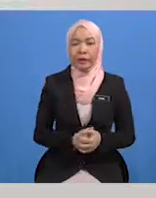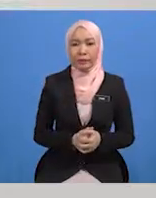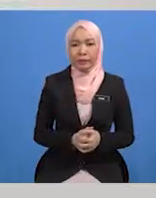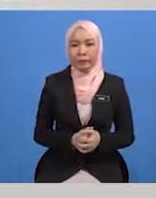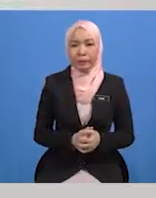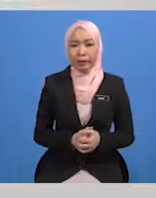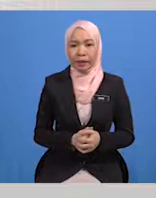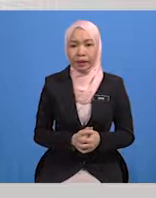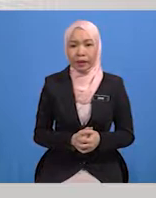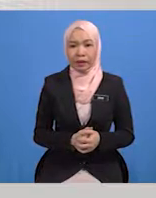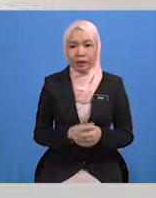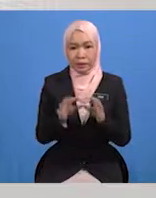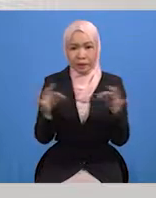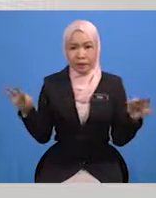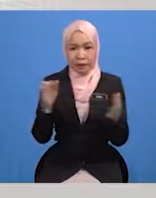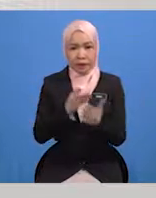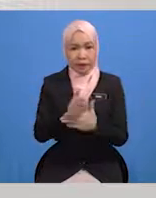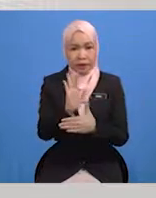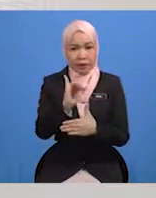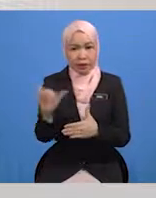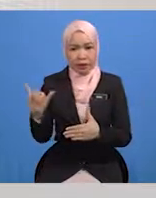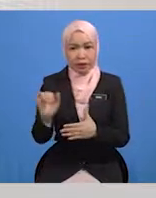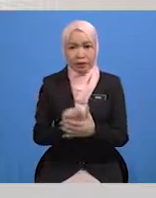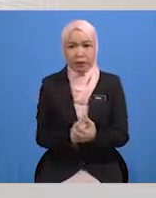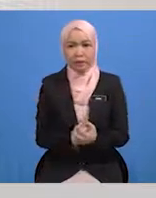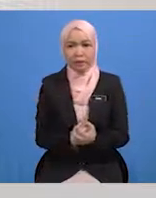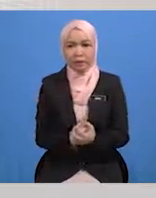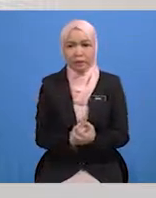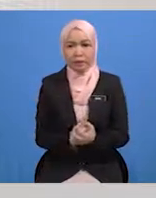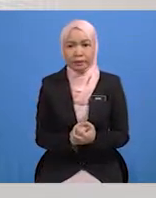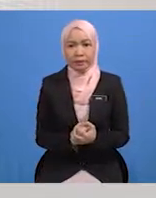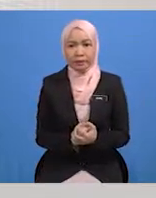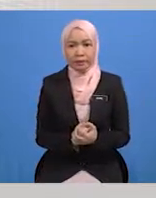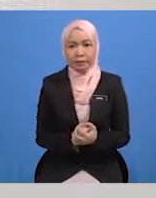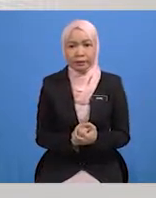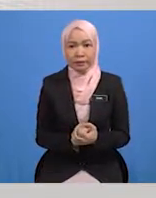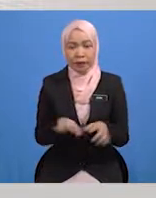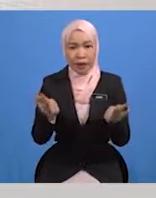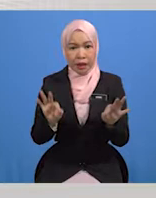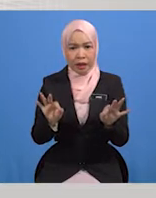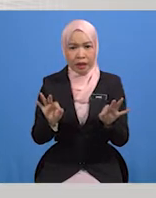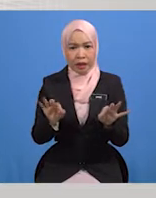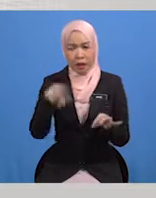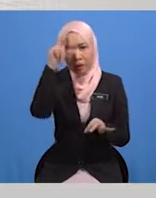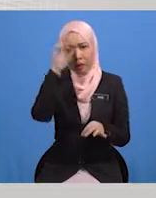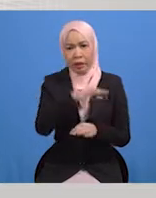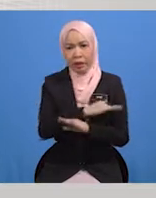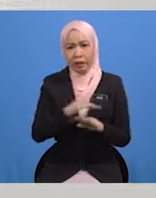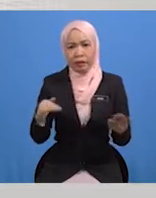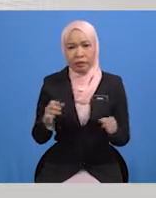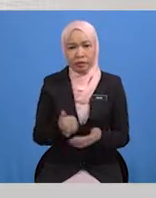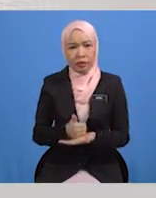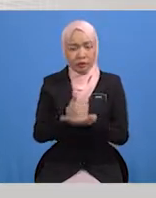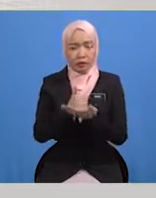Petikan seterusnya, Asiah Samiah muda. Kalau abang tak tolong, Siah